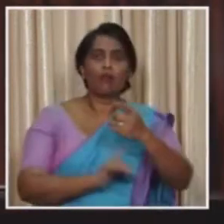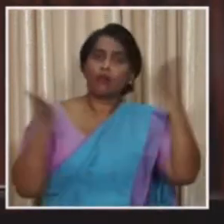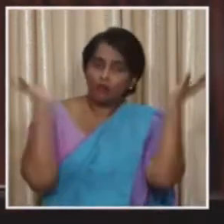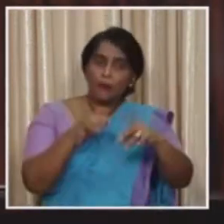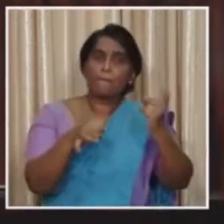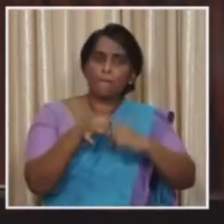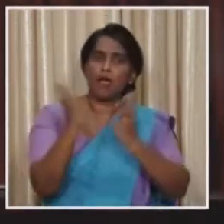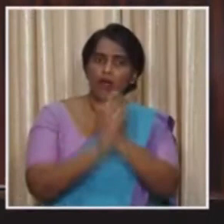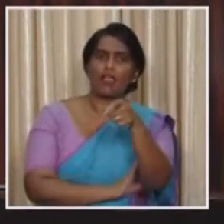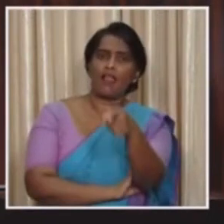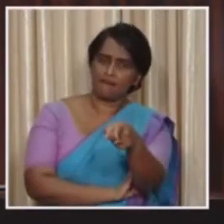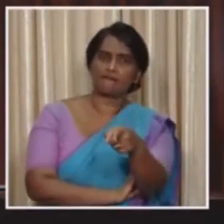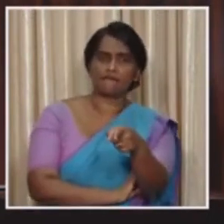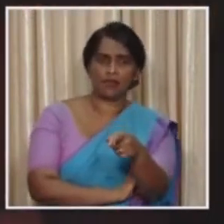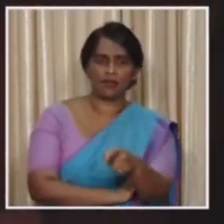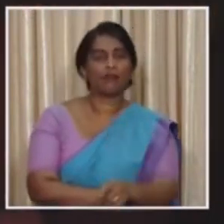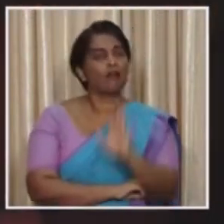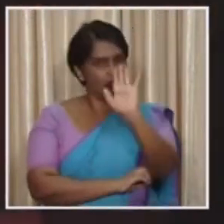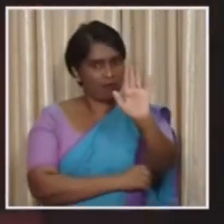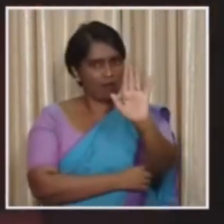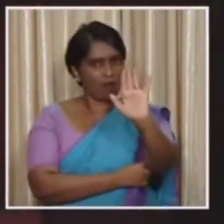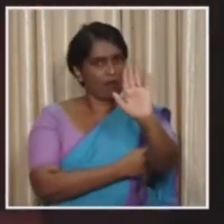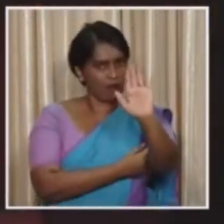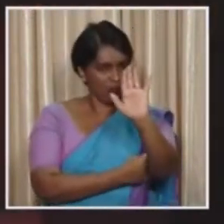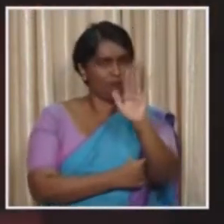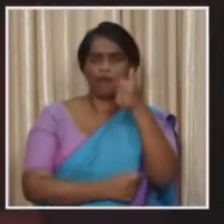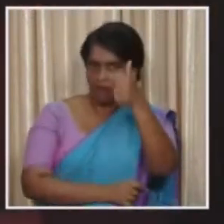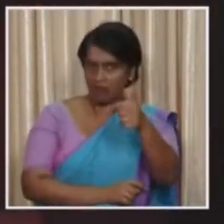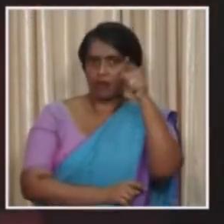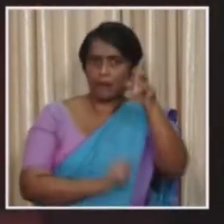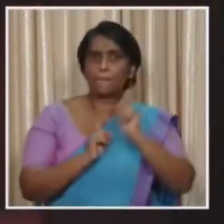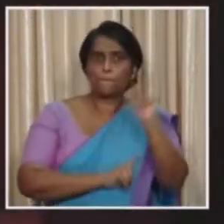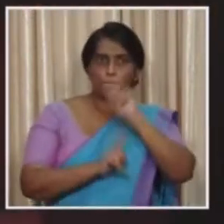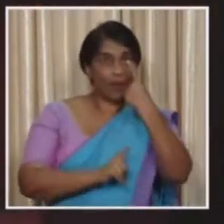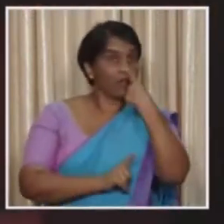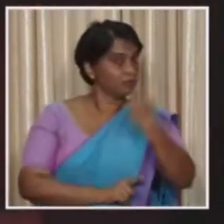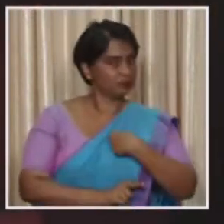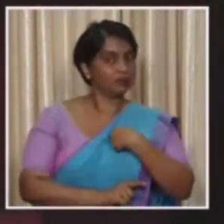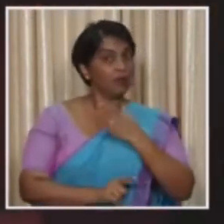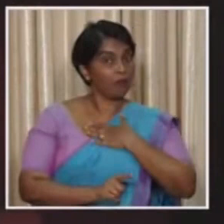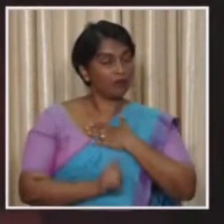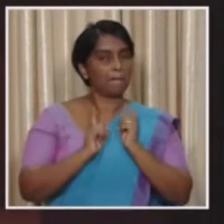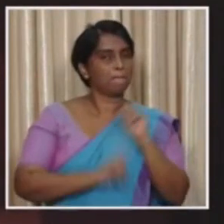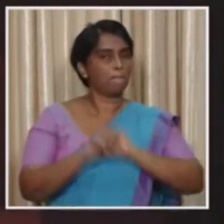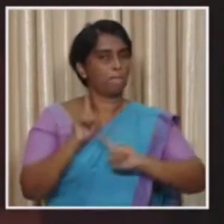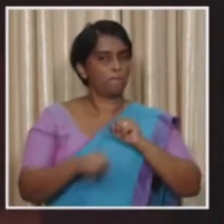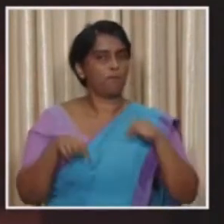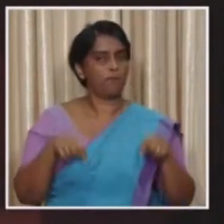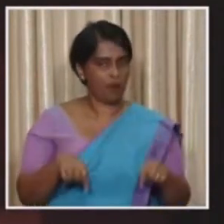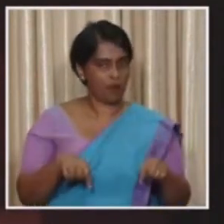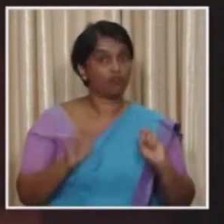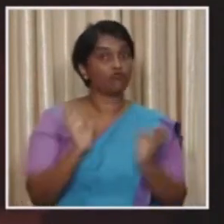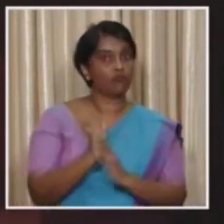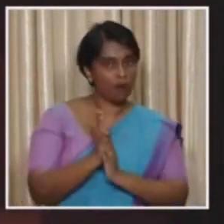ප්‍රශ්න කිරීමේ අයිතිය ඔබතුමාට තියෙනවා. හරි. එතකොට ඔබතුමා මේ සභාවේ මට කියනවා මට පාර්ලිමේන්තු